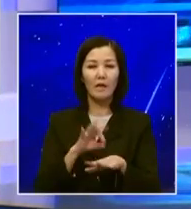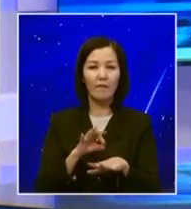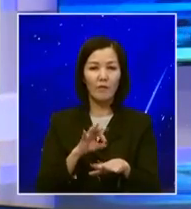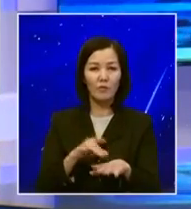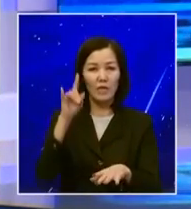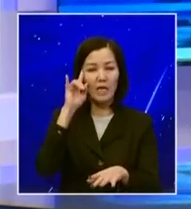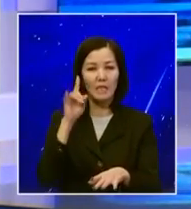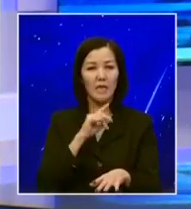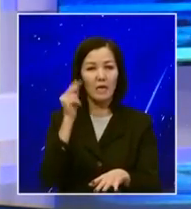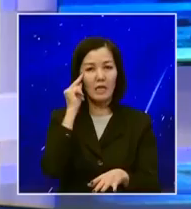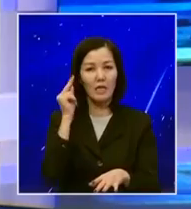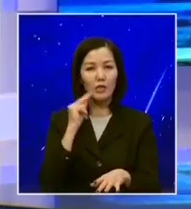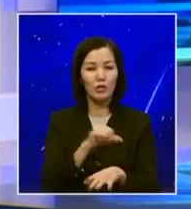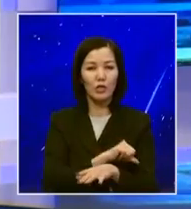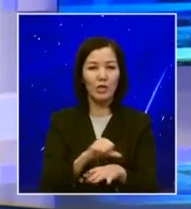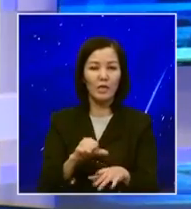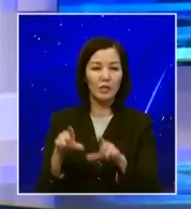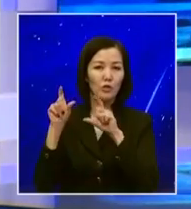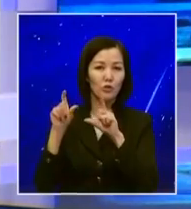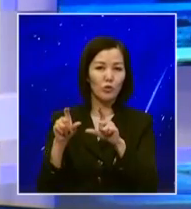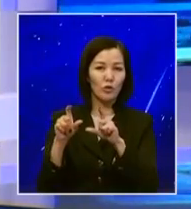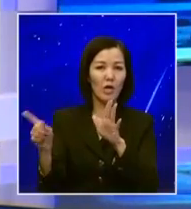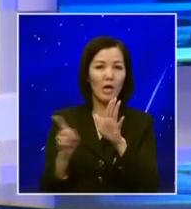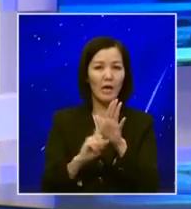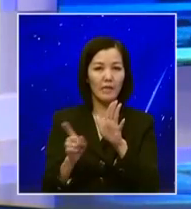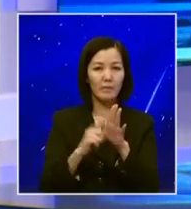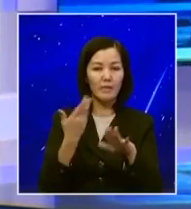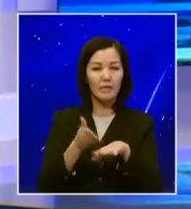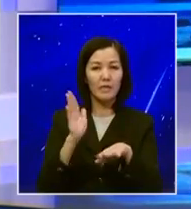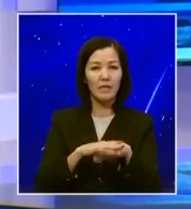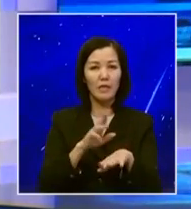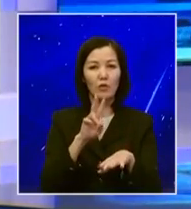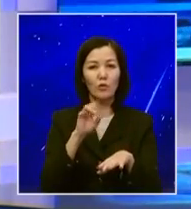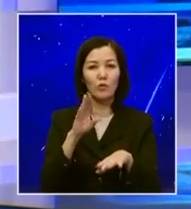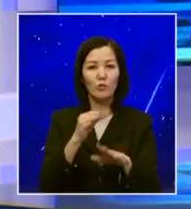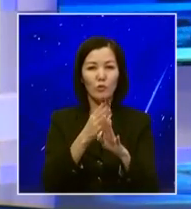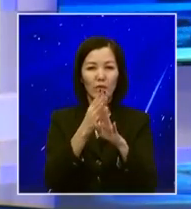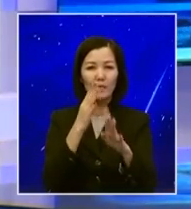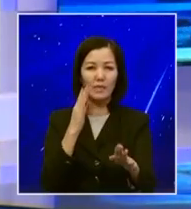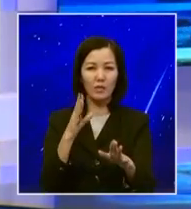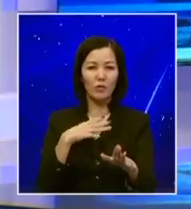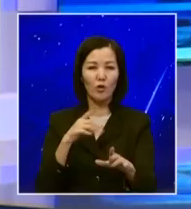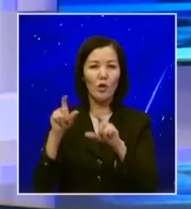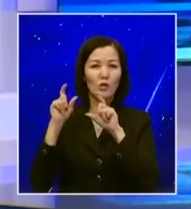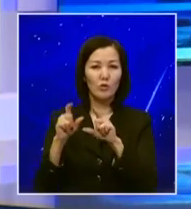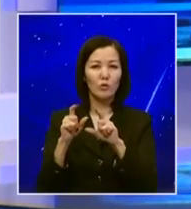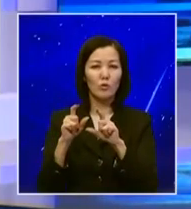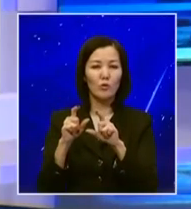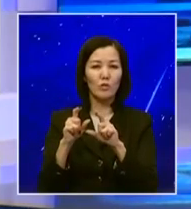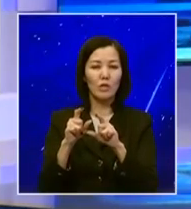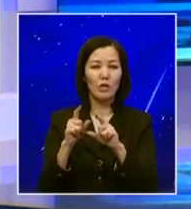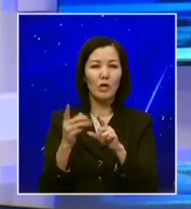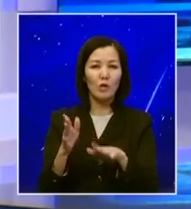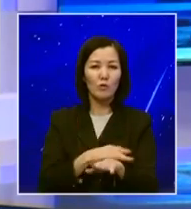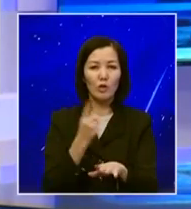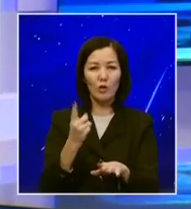Тәж-тажалы Қазақ-Қытай шекарасындағы жүктің алыс-берісін қиындатты. Нұржол кеден бекетінде ұзын сонар кезекте жүк көліктері қаңтарылып тұр. Бұл